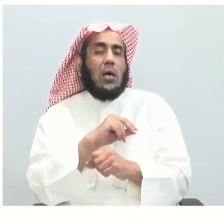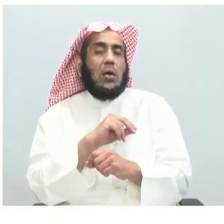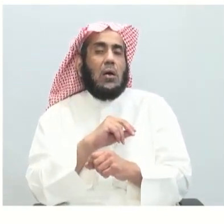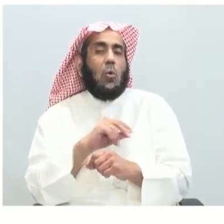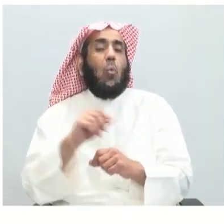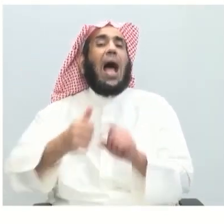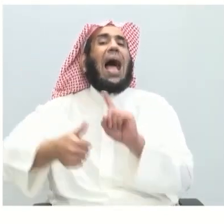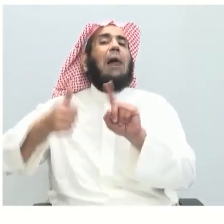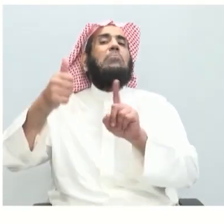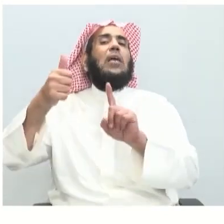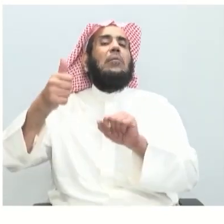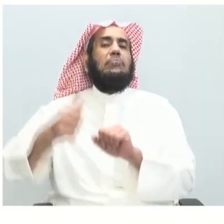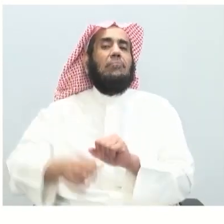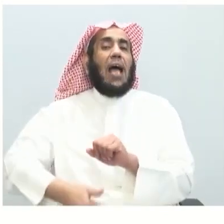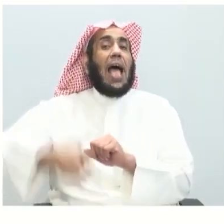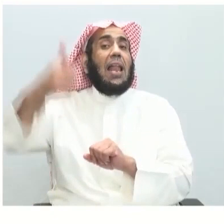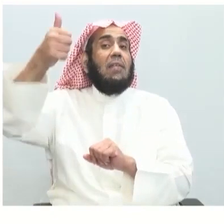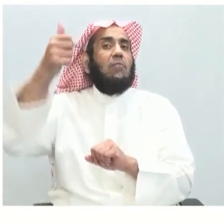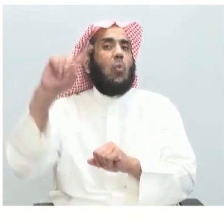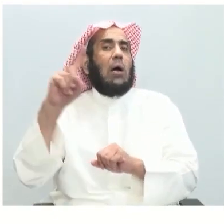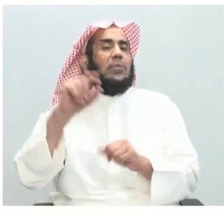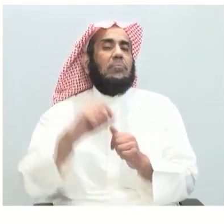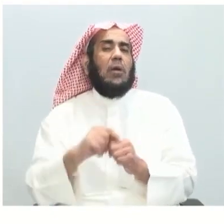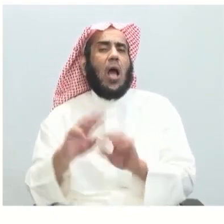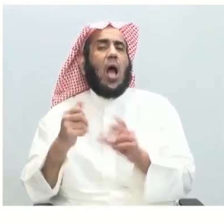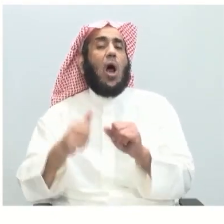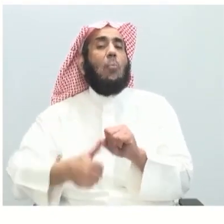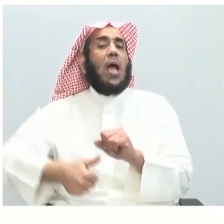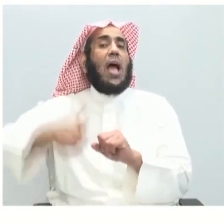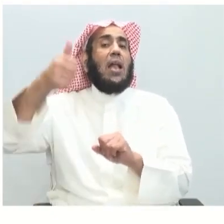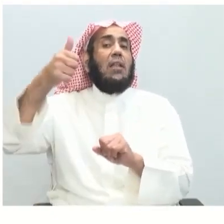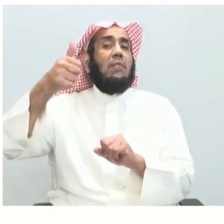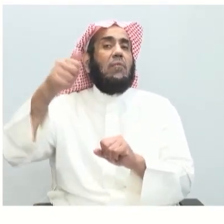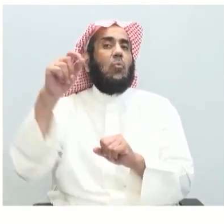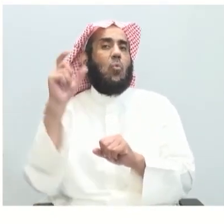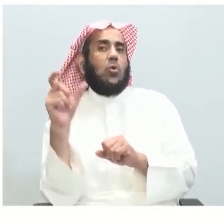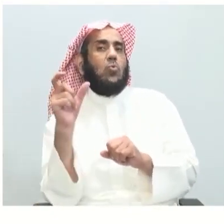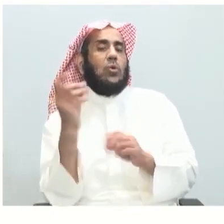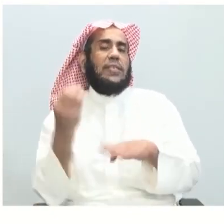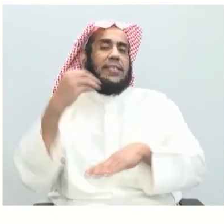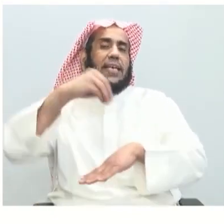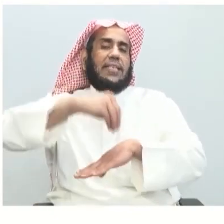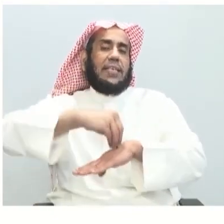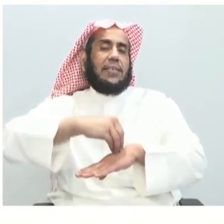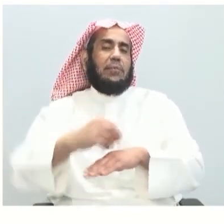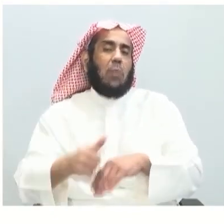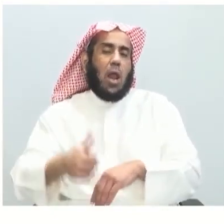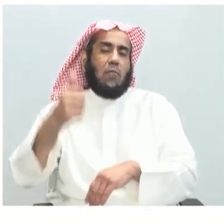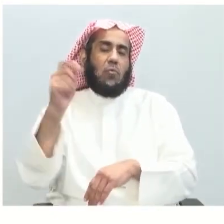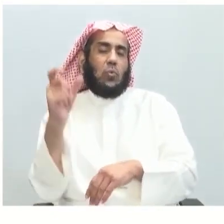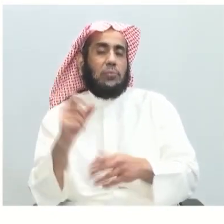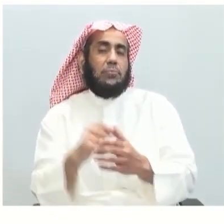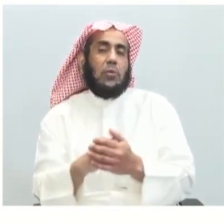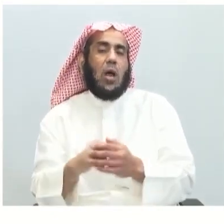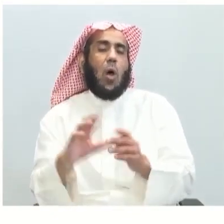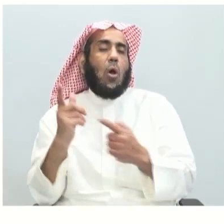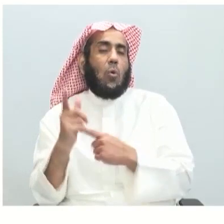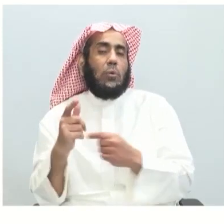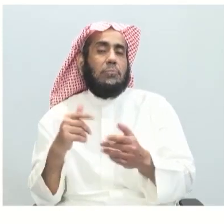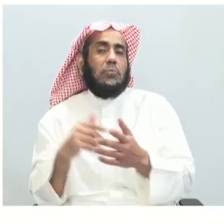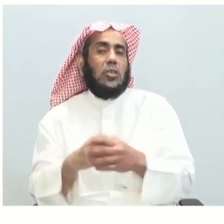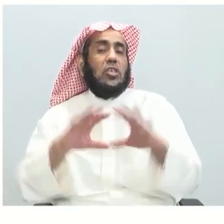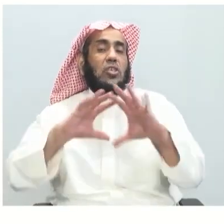وهمزه الف وهمزه او بالف ونون زائدتين او بالف ونون زائدتين او يكون